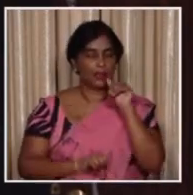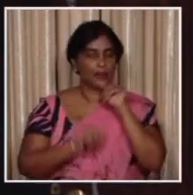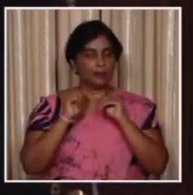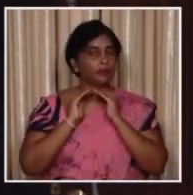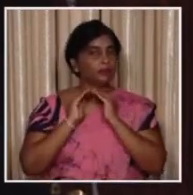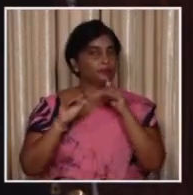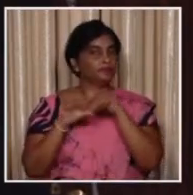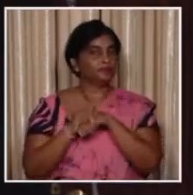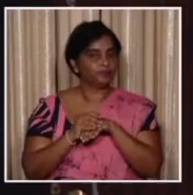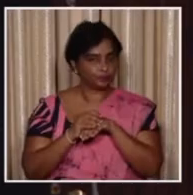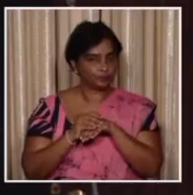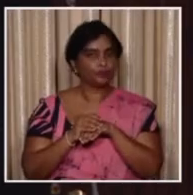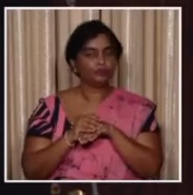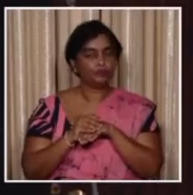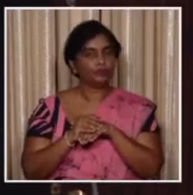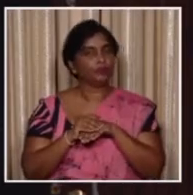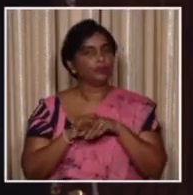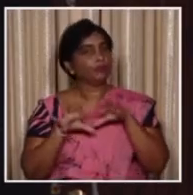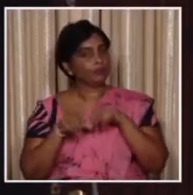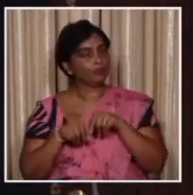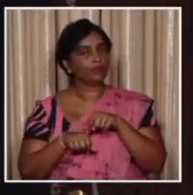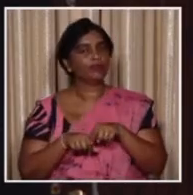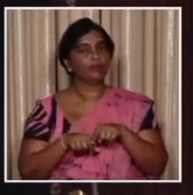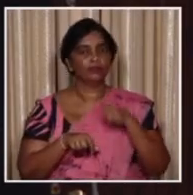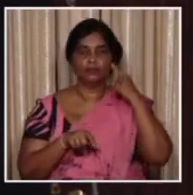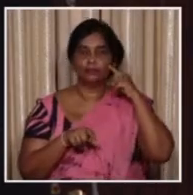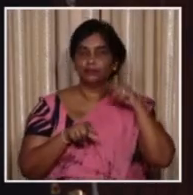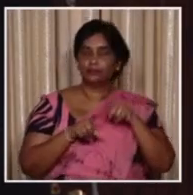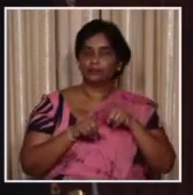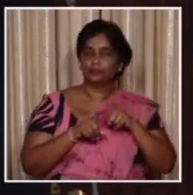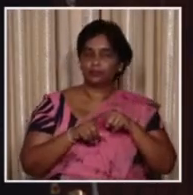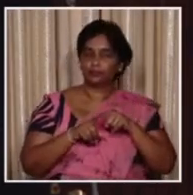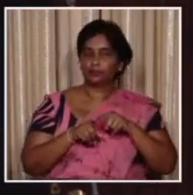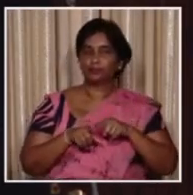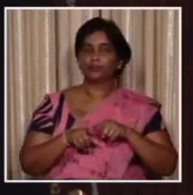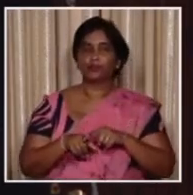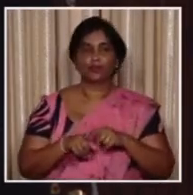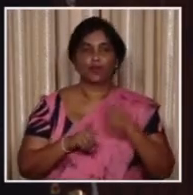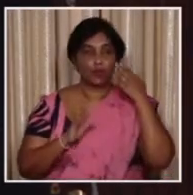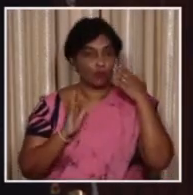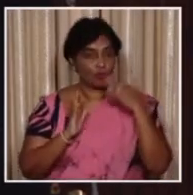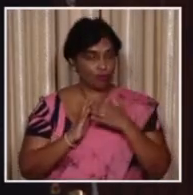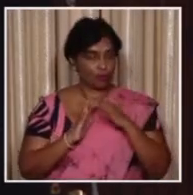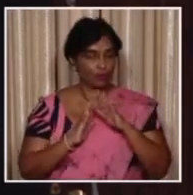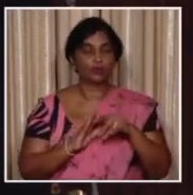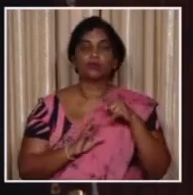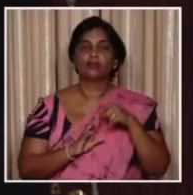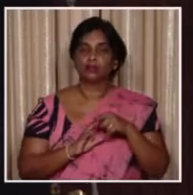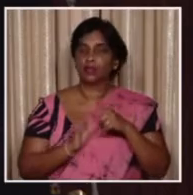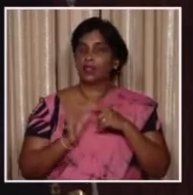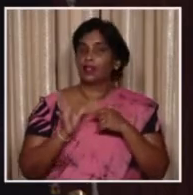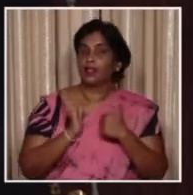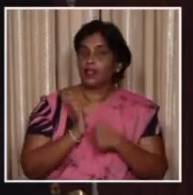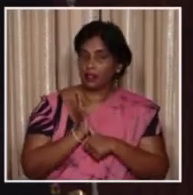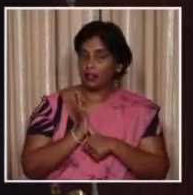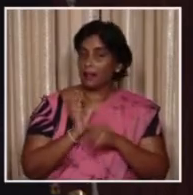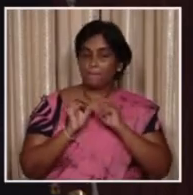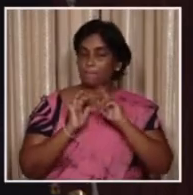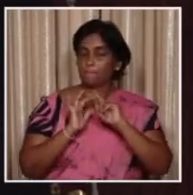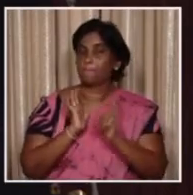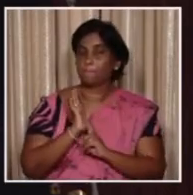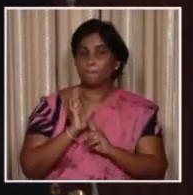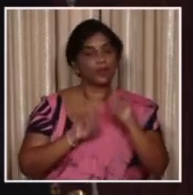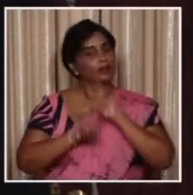ගිරාණෝපස්ථාන මධ්‍යස්ථාන භාරය මේ සඳහා වන මේ පනත් කෙටුම් පත සාකච්ඡා